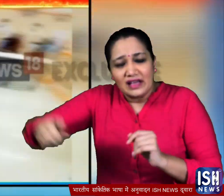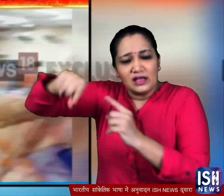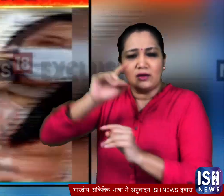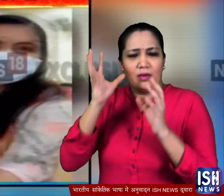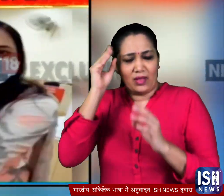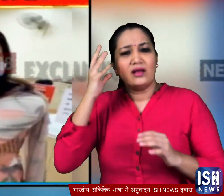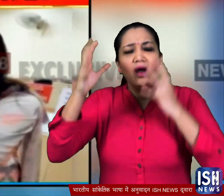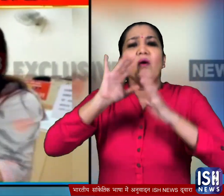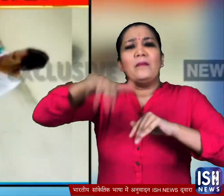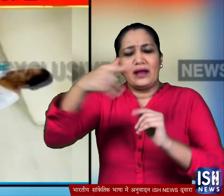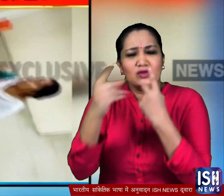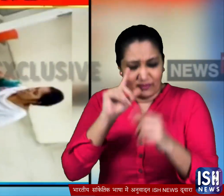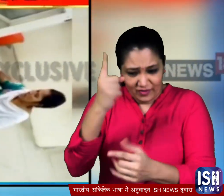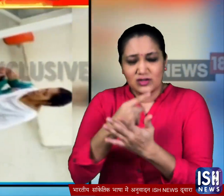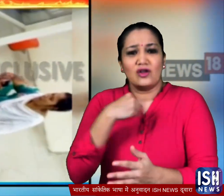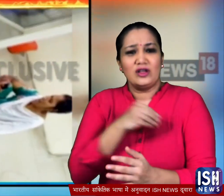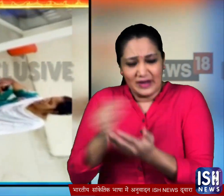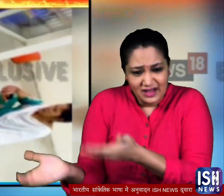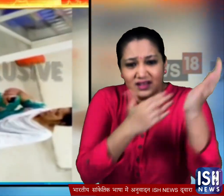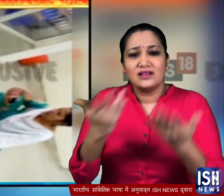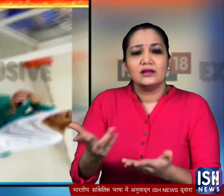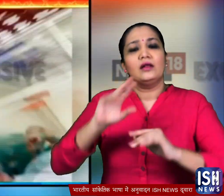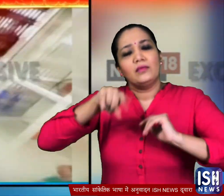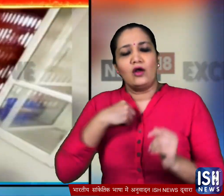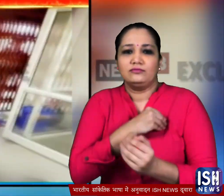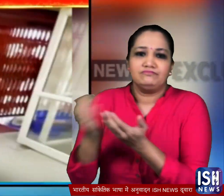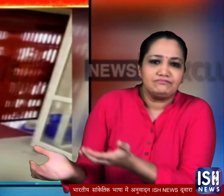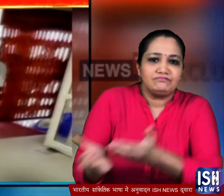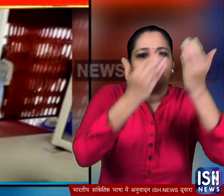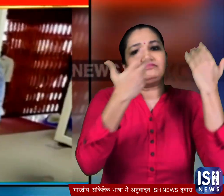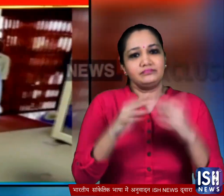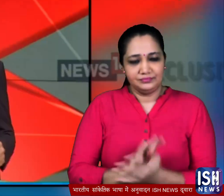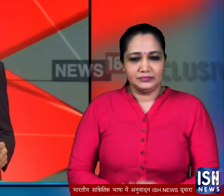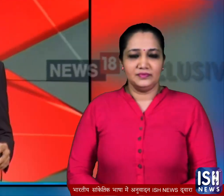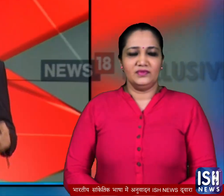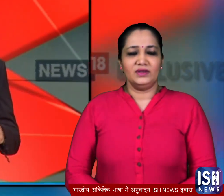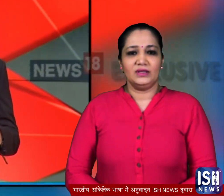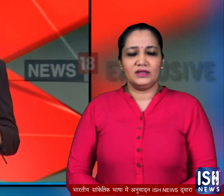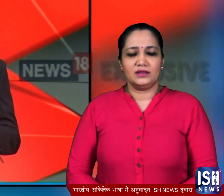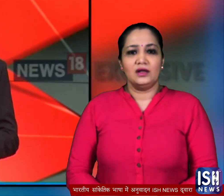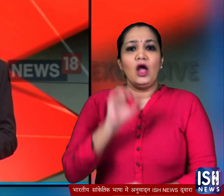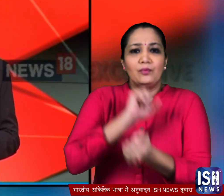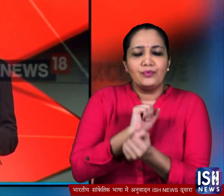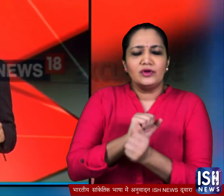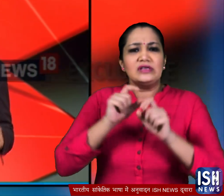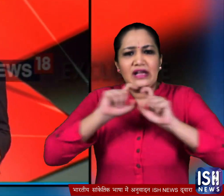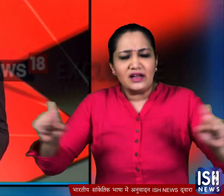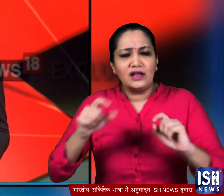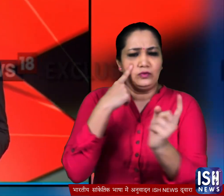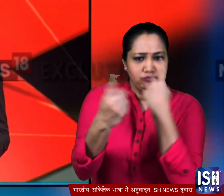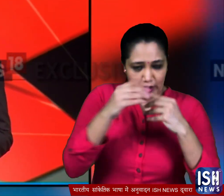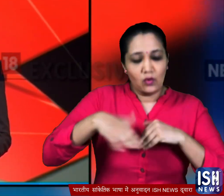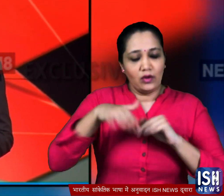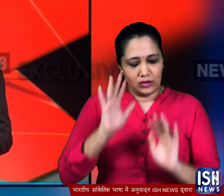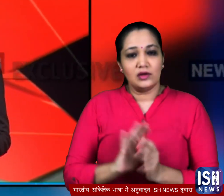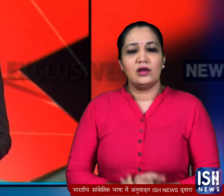ये सब कर लेना, लेकिन पहले जिसके बाद राजेश को अस्पताल पहुंचाने की कार्रवाई शुरू हुई। हालांकि पुलिस अभी पूरे मामले की जांच कर रही